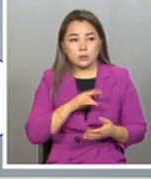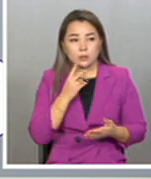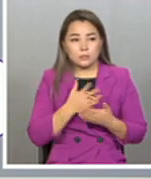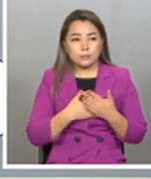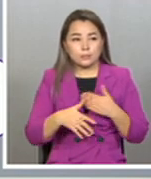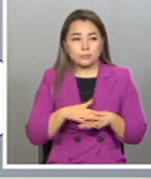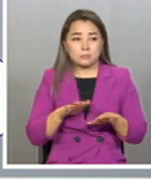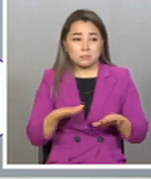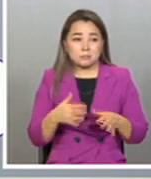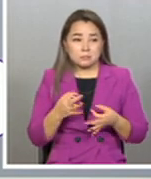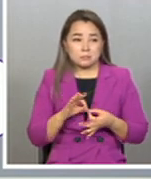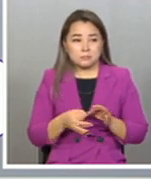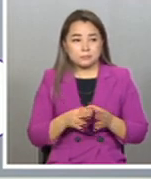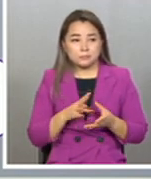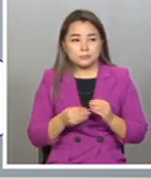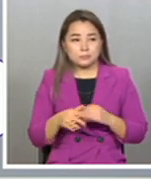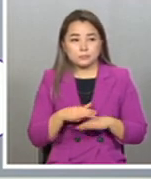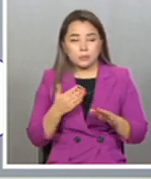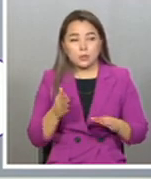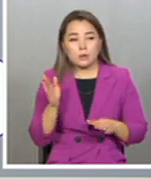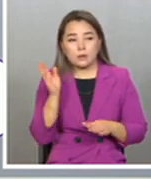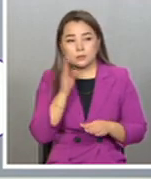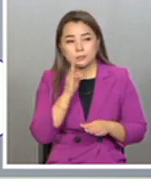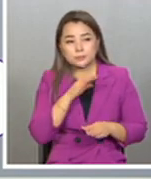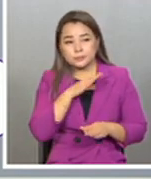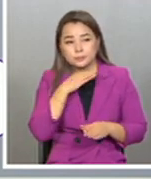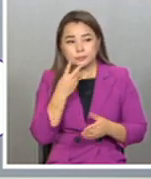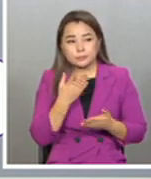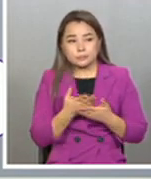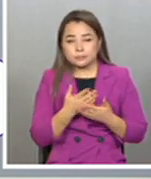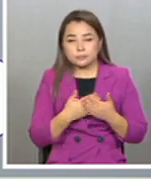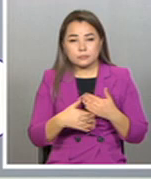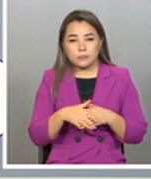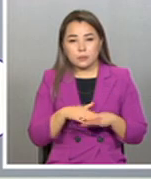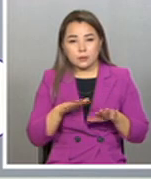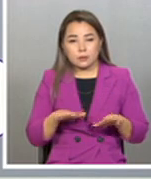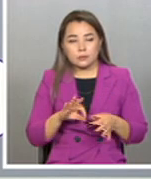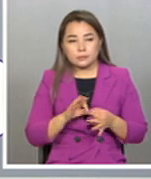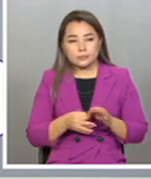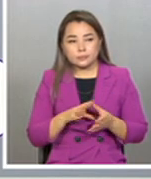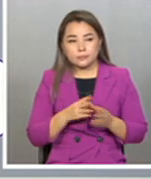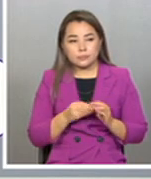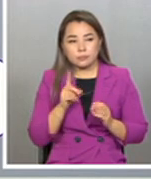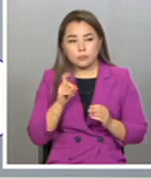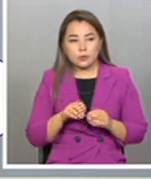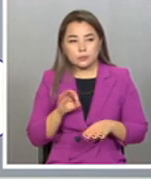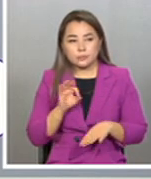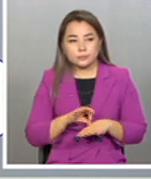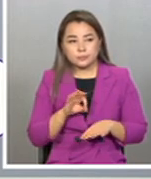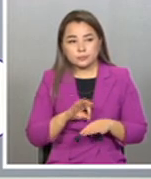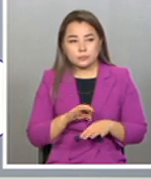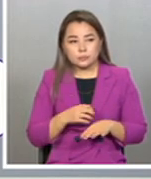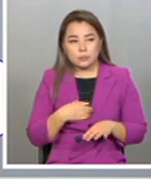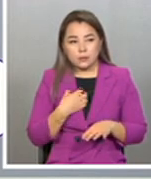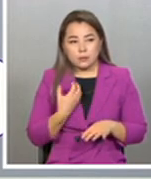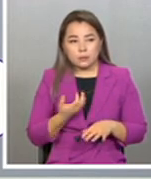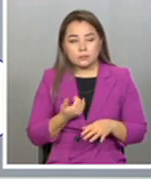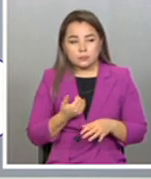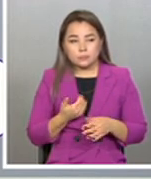станциялары мысалға ауаға көптеген көміршіл газдарын бөлу арқылы климатқа да өзіндік кері әсерін